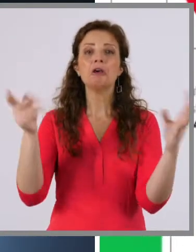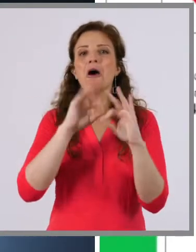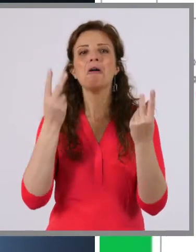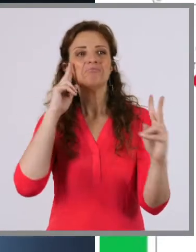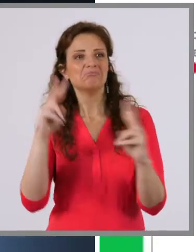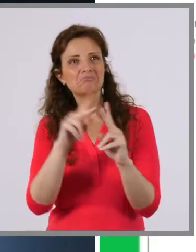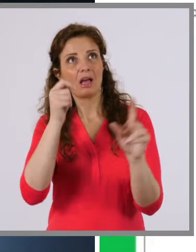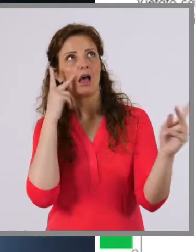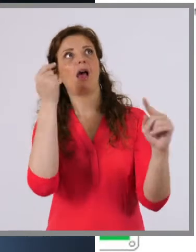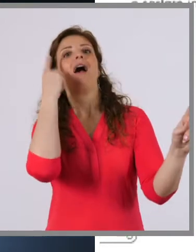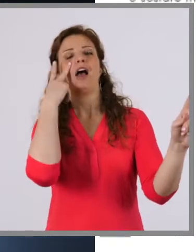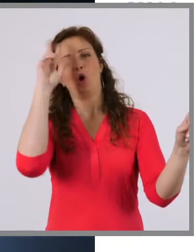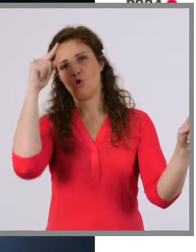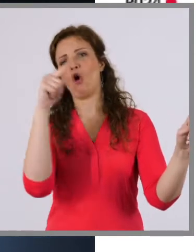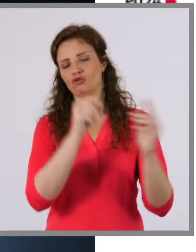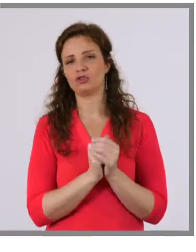in luoghi di ritrovo.